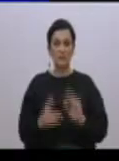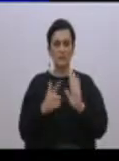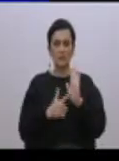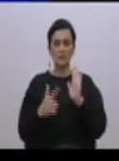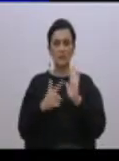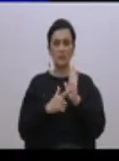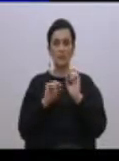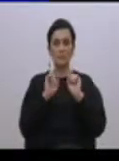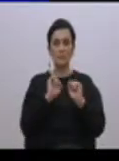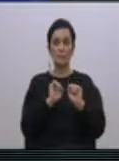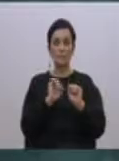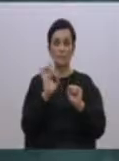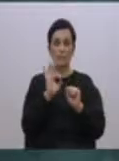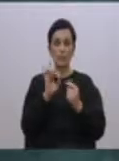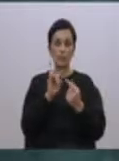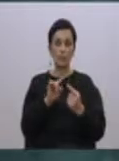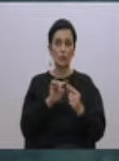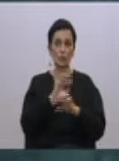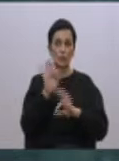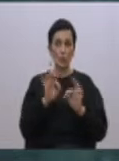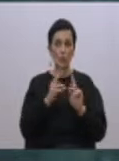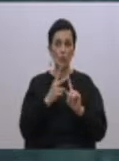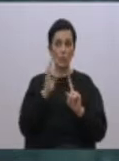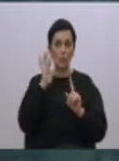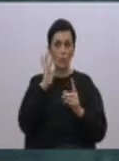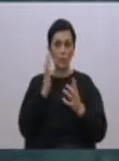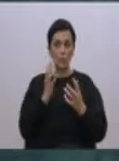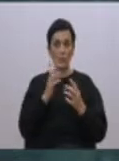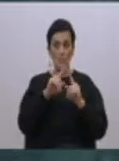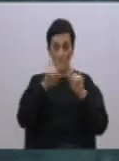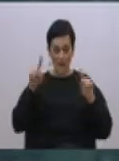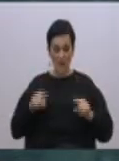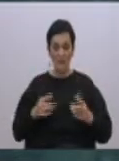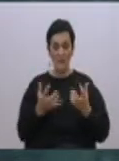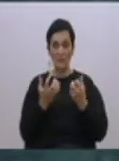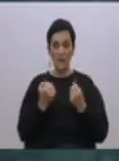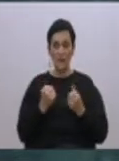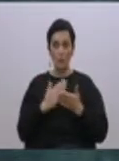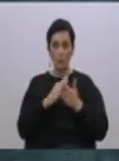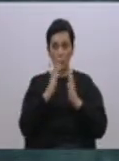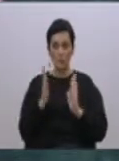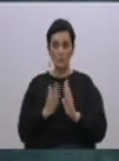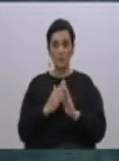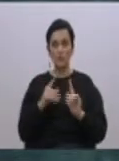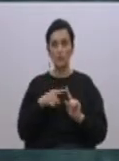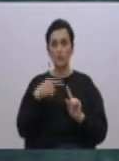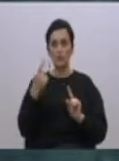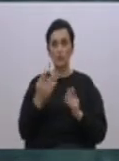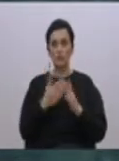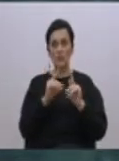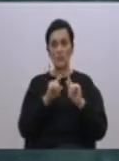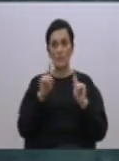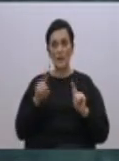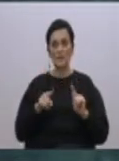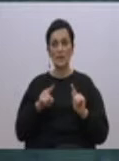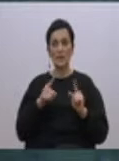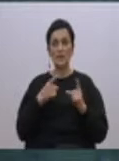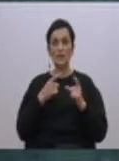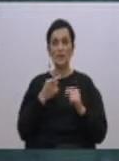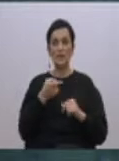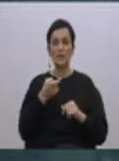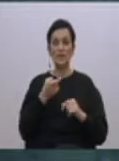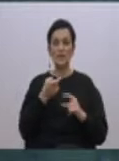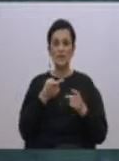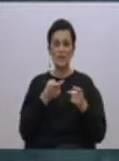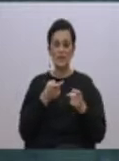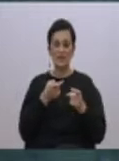Samodă cinemeti mohenul, cel mai amdeghi, proiect mereu mosmenit, tot ce am pachetis mirebulia. Şemde încăxat pachete iarăși standa ca fșe